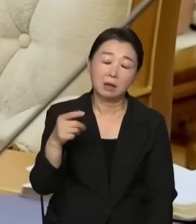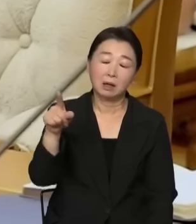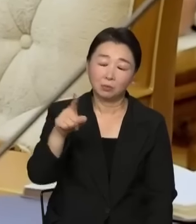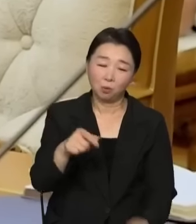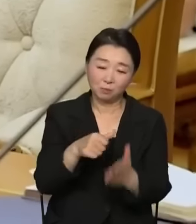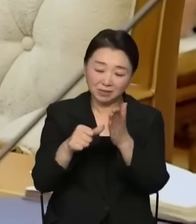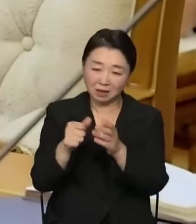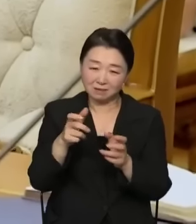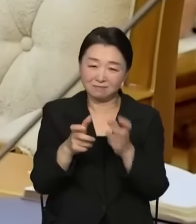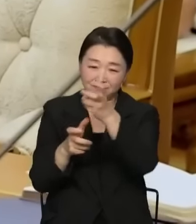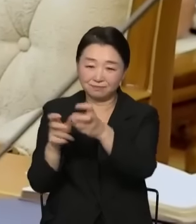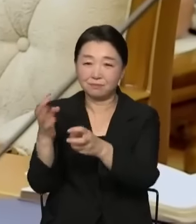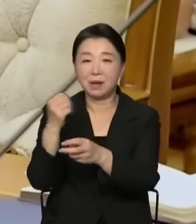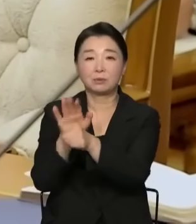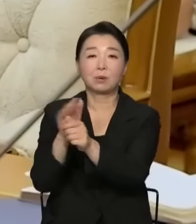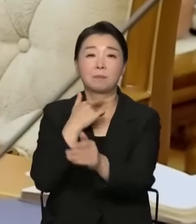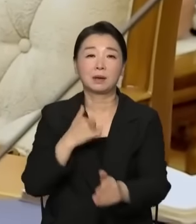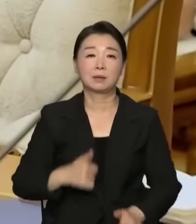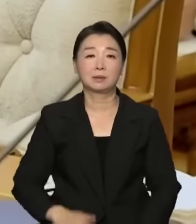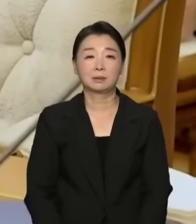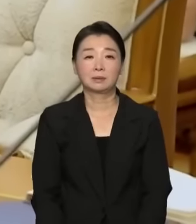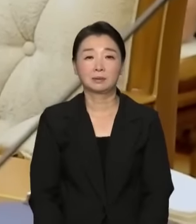알려졌습니다. JTBC 백민경입니다.